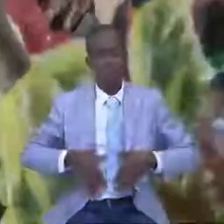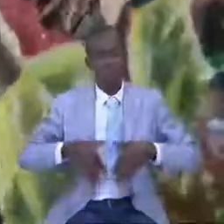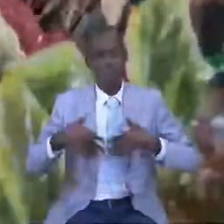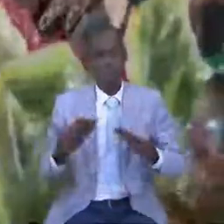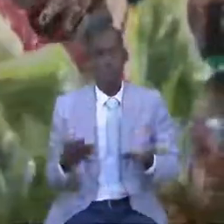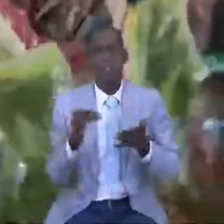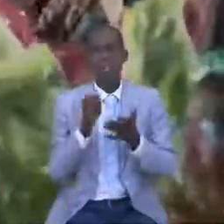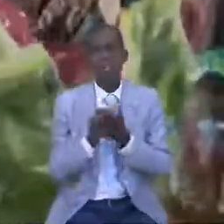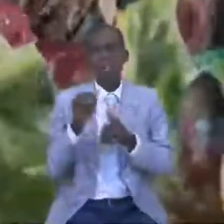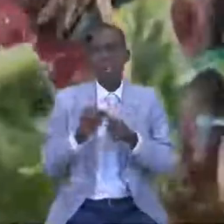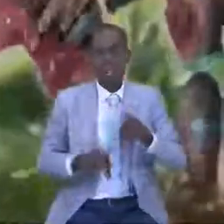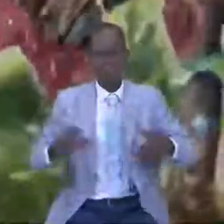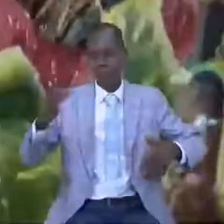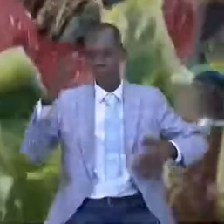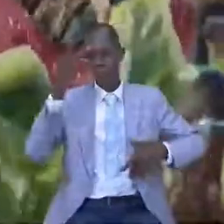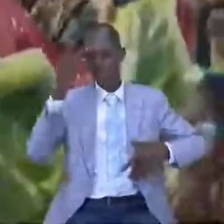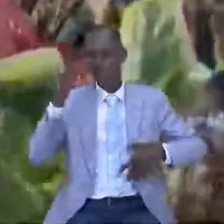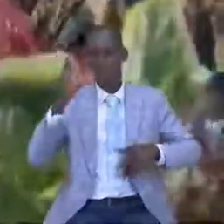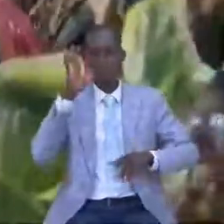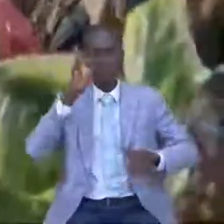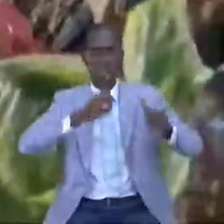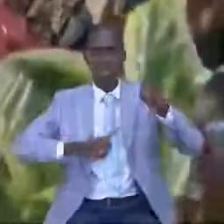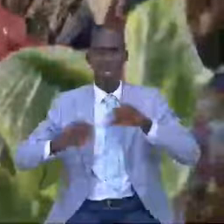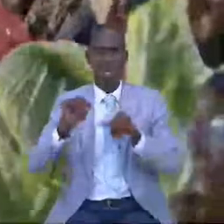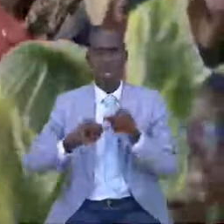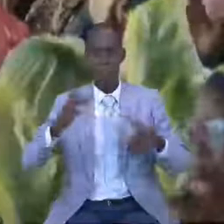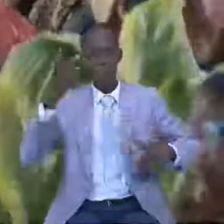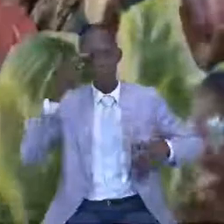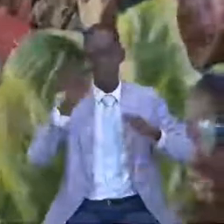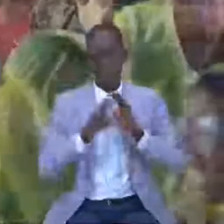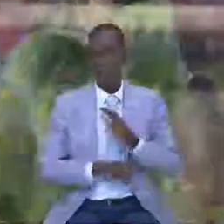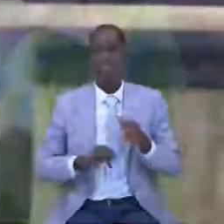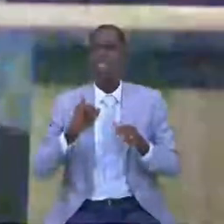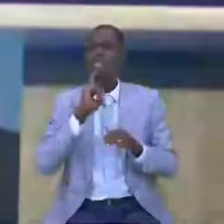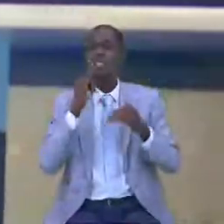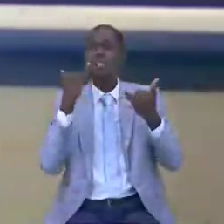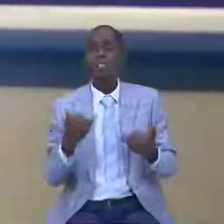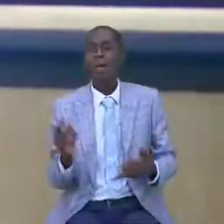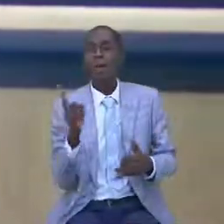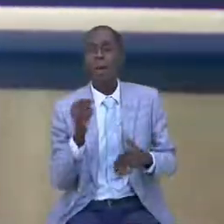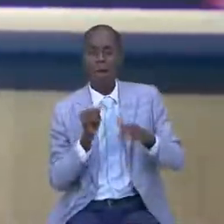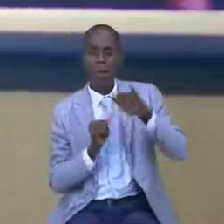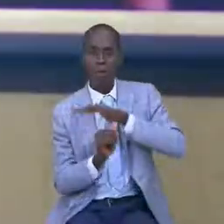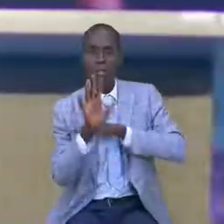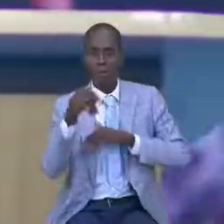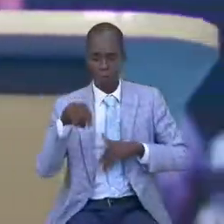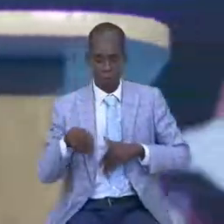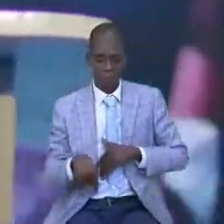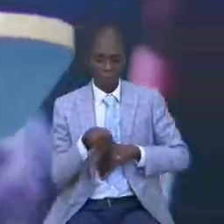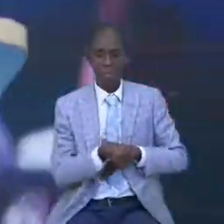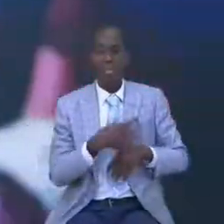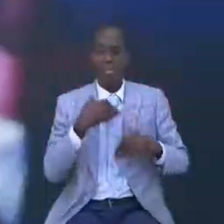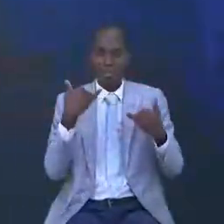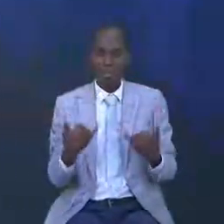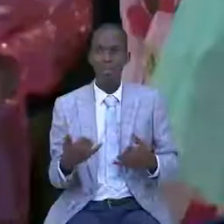De tout ton cœur, tu crois. Par ta bouche, tu fais la confession que chaque maladie, chaque infirmité est